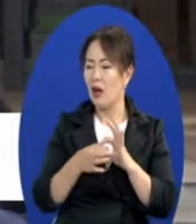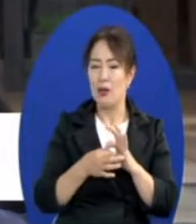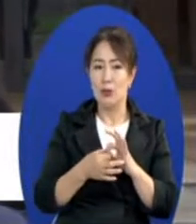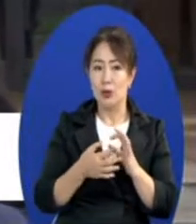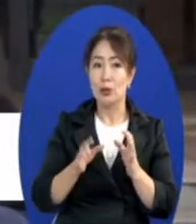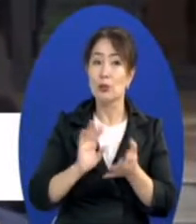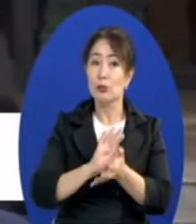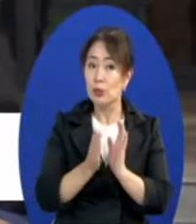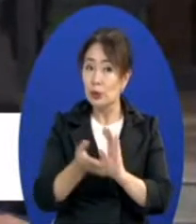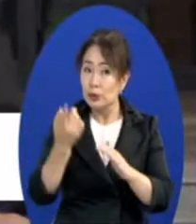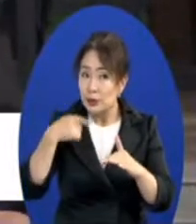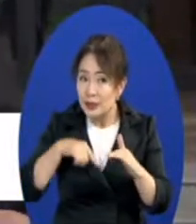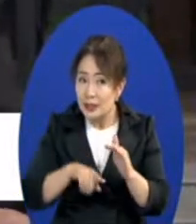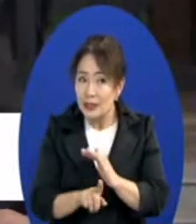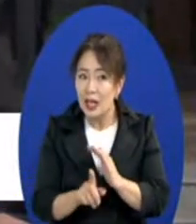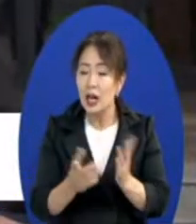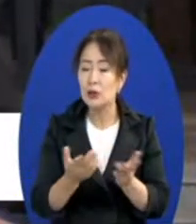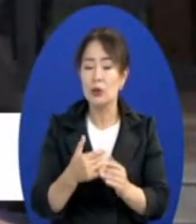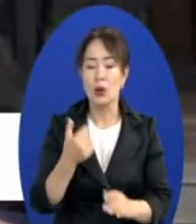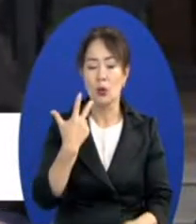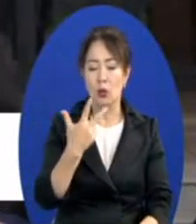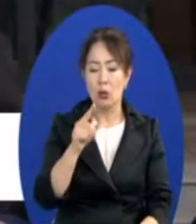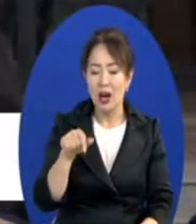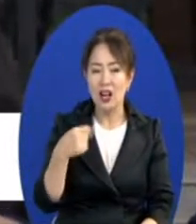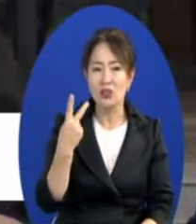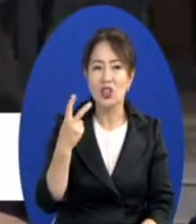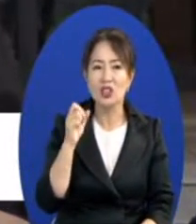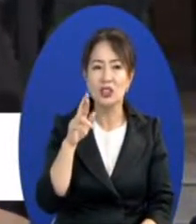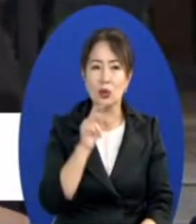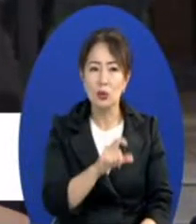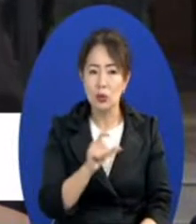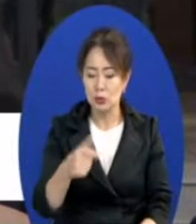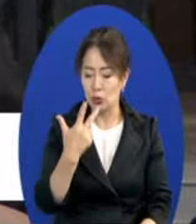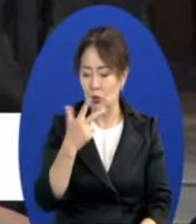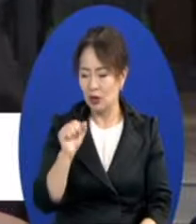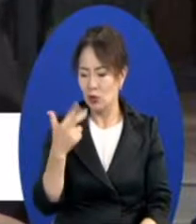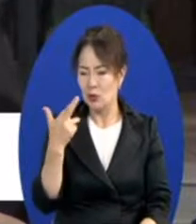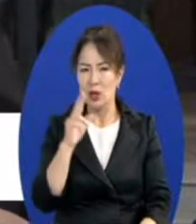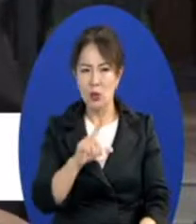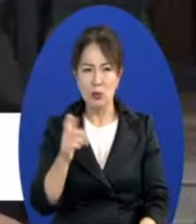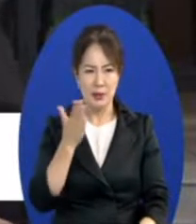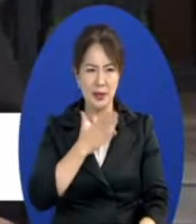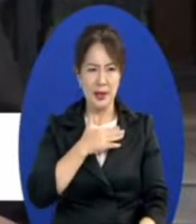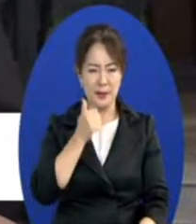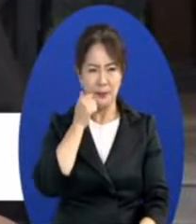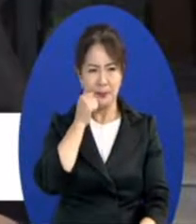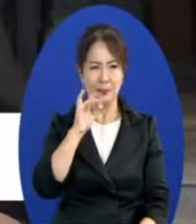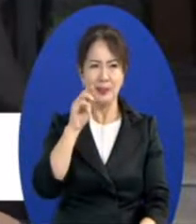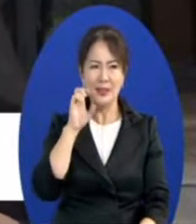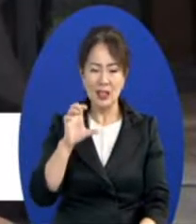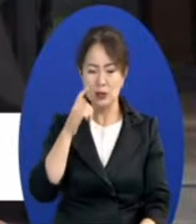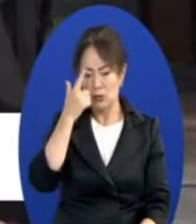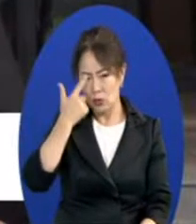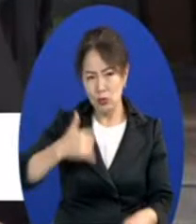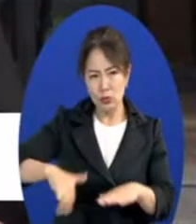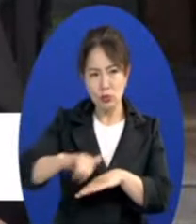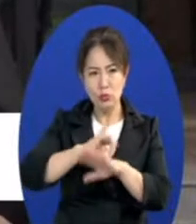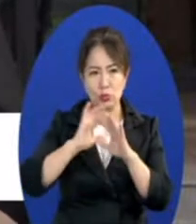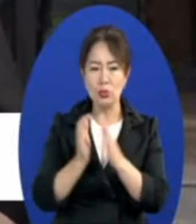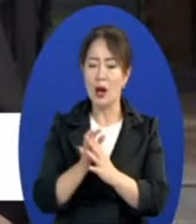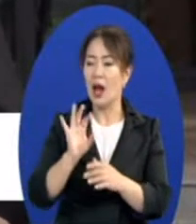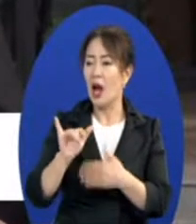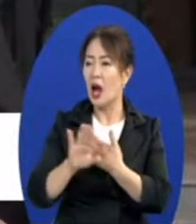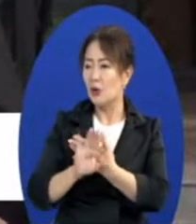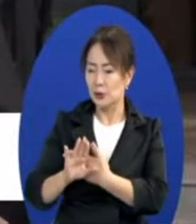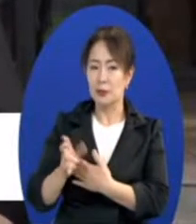учраас. Гэхдээ үүний цан 3.2 сая хүний, 3.3 сая хүний айн нас аюулгүй байдал улс үндэсний аюулгүй